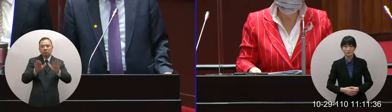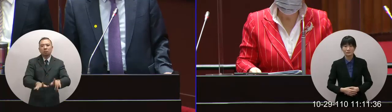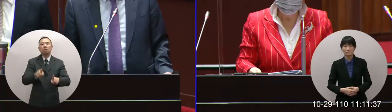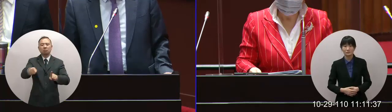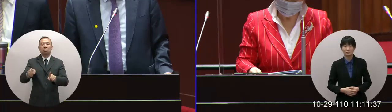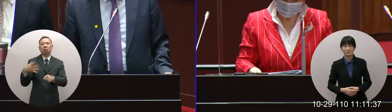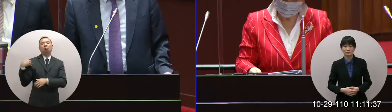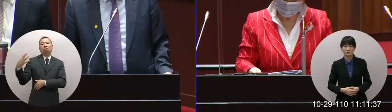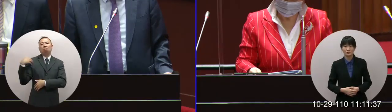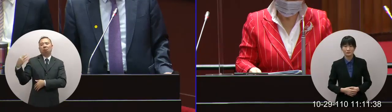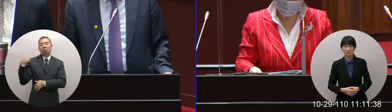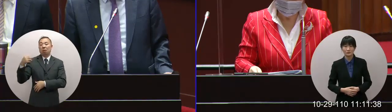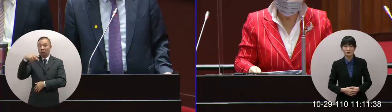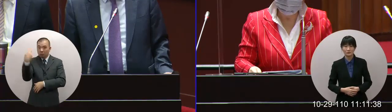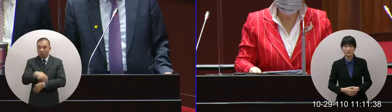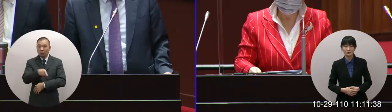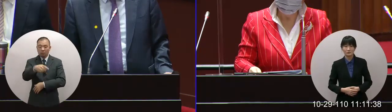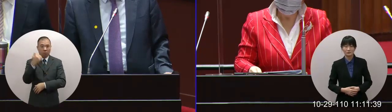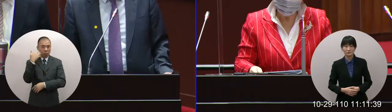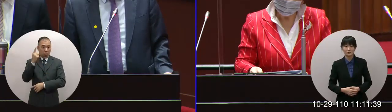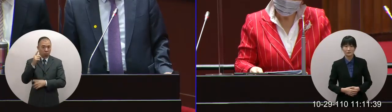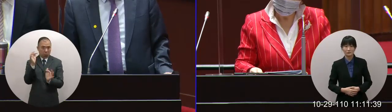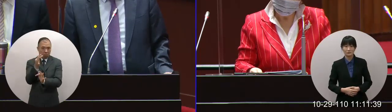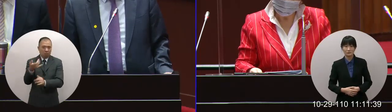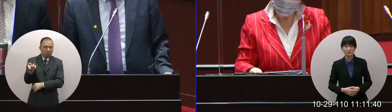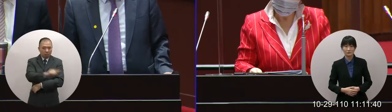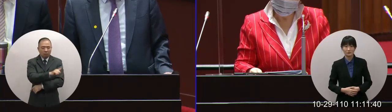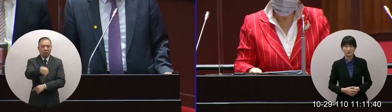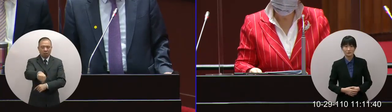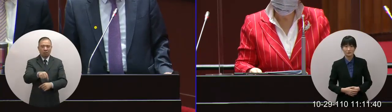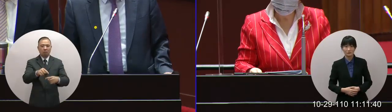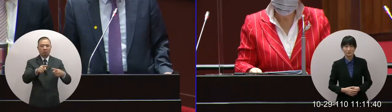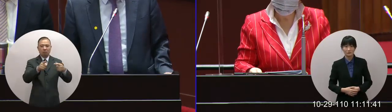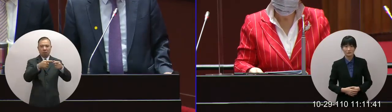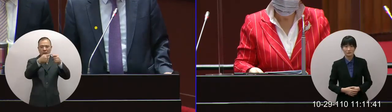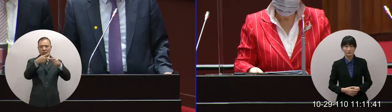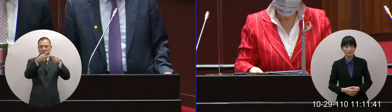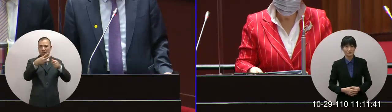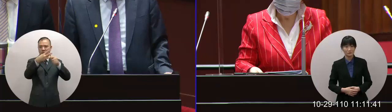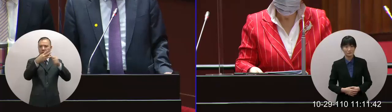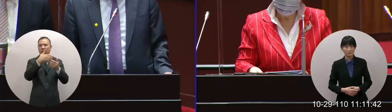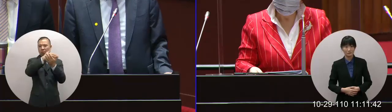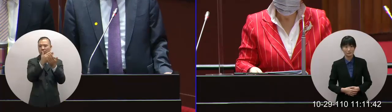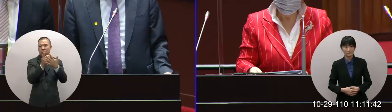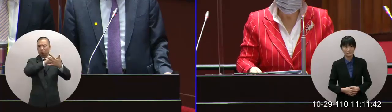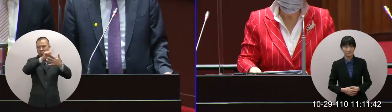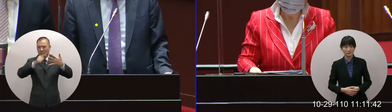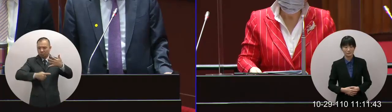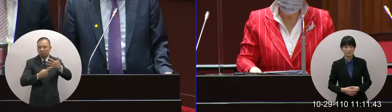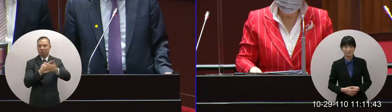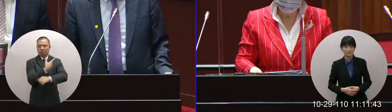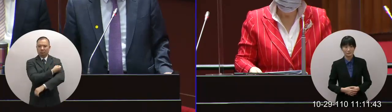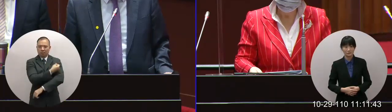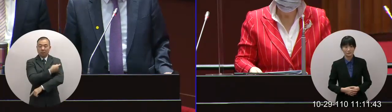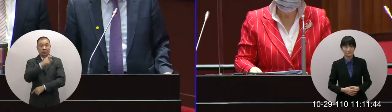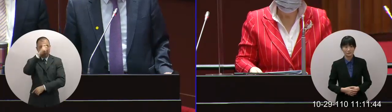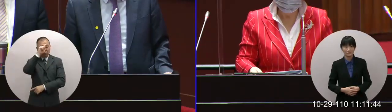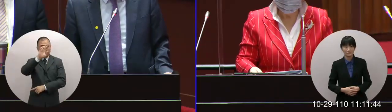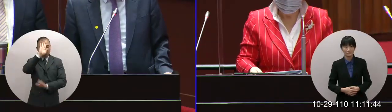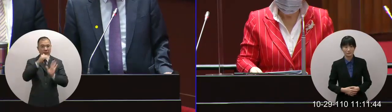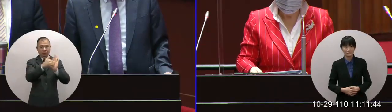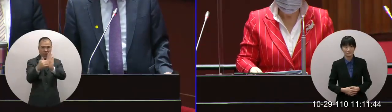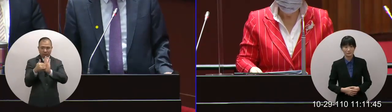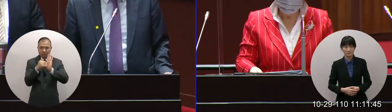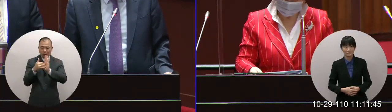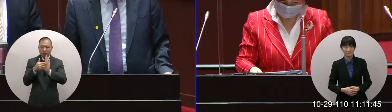样子，然后进而再开放一到三类的，好，那基本上是很清楚，是要把这个防疫的重要工作人